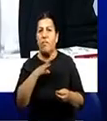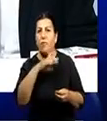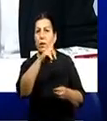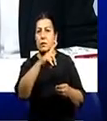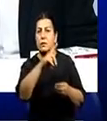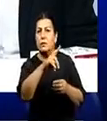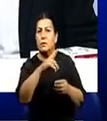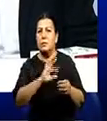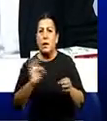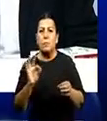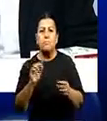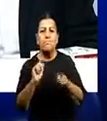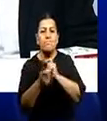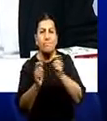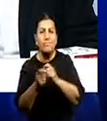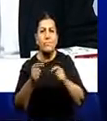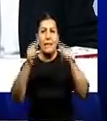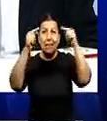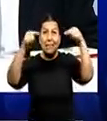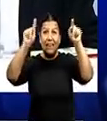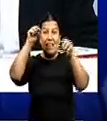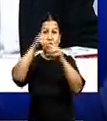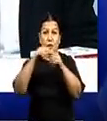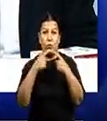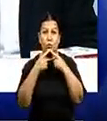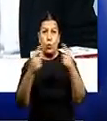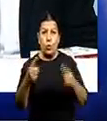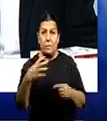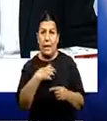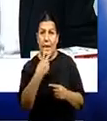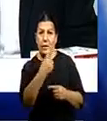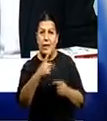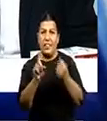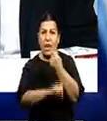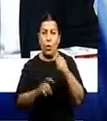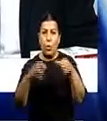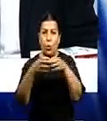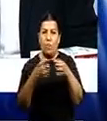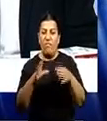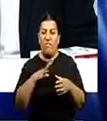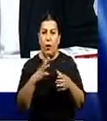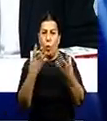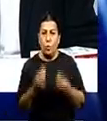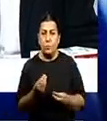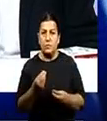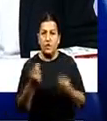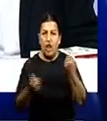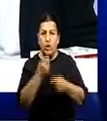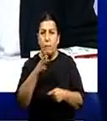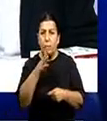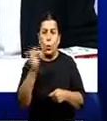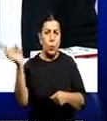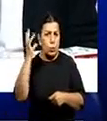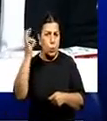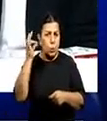devam edeceğini, diaspora şeklinde, tırnak içinde söylüyorum, kendisini bir terör örgütü olarak var etmeye çalıştığını biliyoruz. Duyuyorsunuz